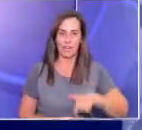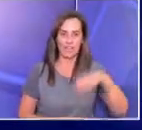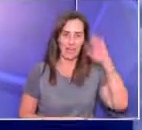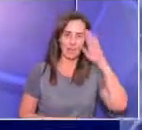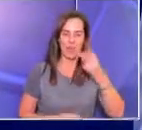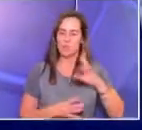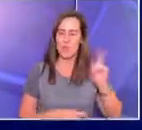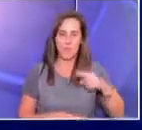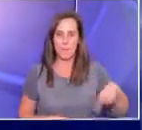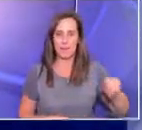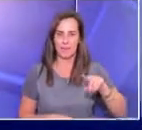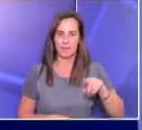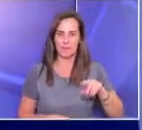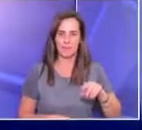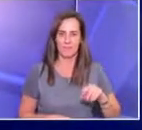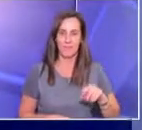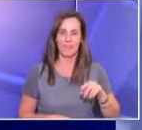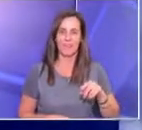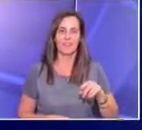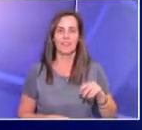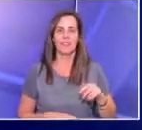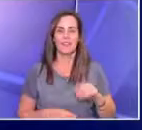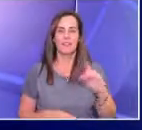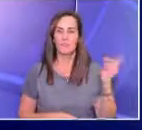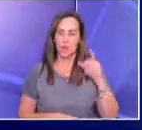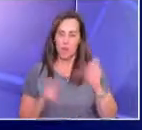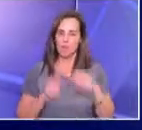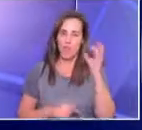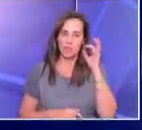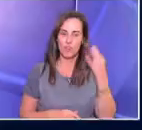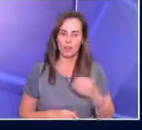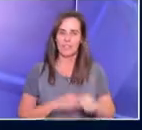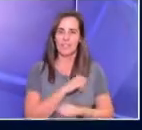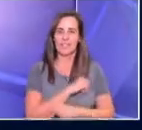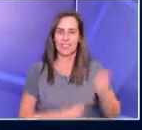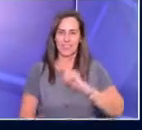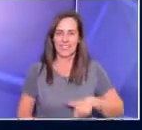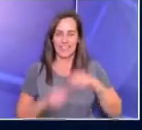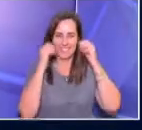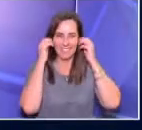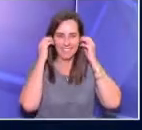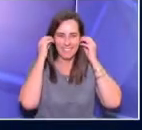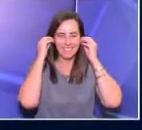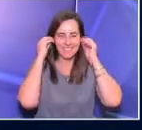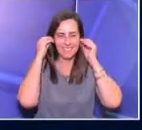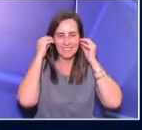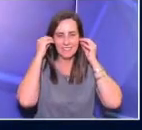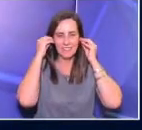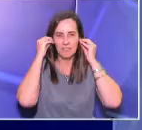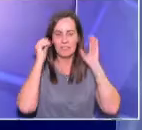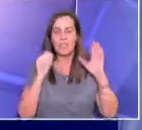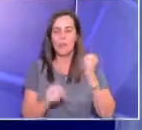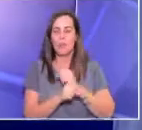נעמה לזימי או כל האנשים, נעמה לזימי היא חברה טובה וכל האנשים הטובות, סגנית ראש העירייה נעמה לזימי, אינשאללה, לא יעשו